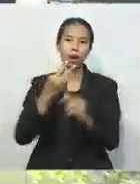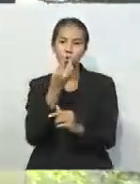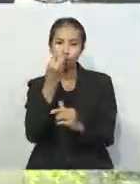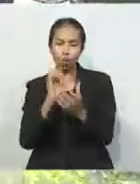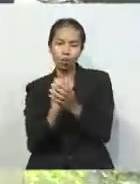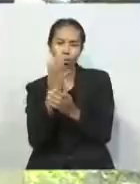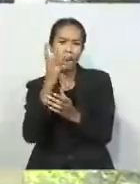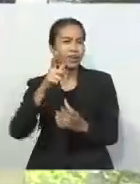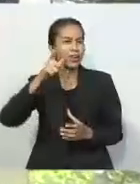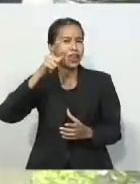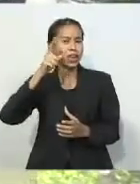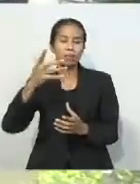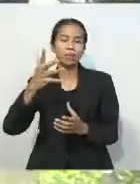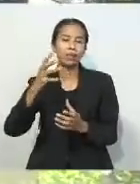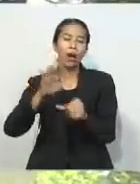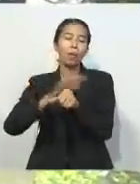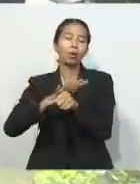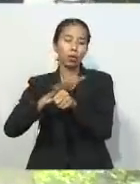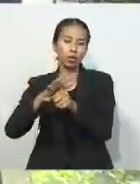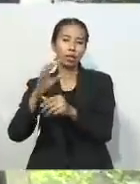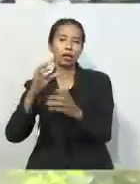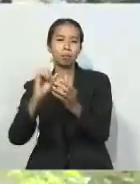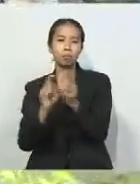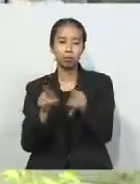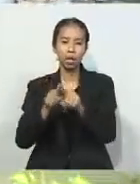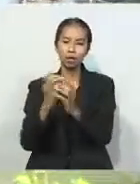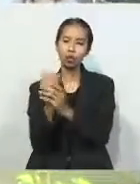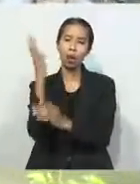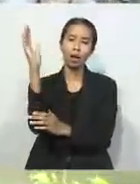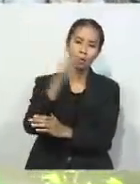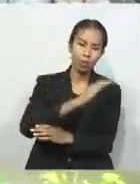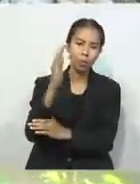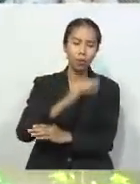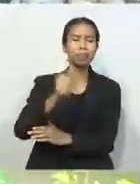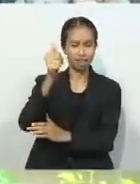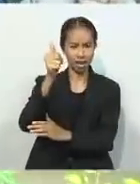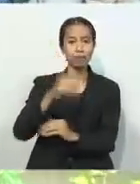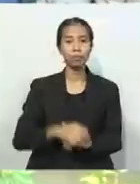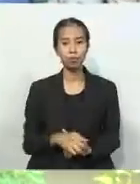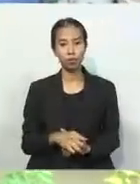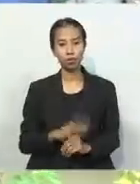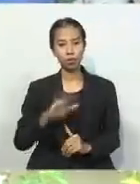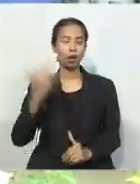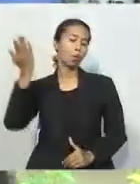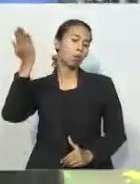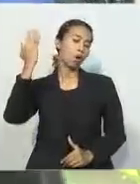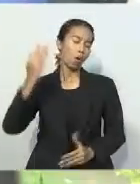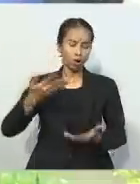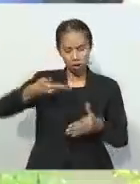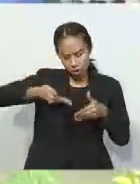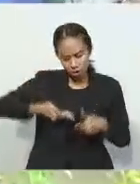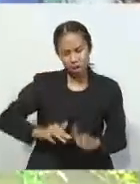ไม่ใหญ่มากไม่โตมากกันได้ครับ เราเคยเจอในลักษณะนี้บ้างครับตลาดเต ็มตั้งแต่เกิดมาก็เคยเจ